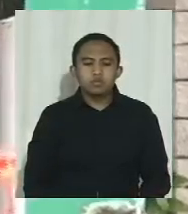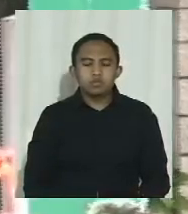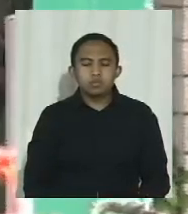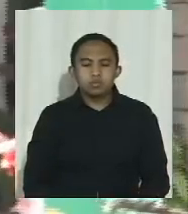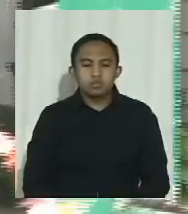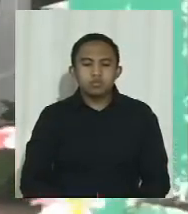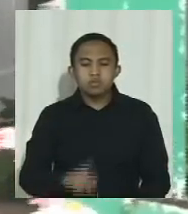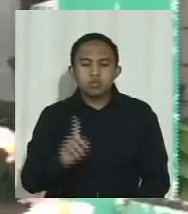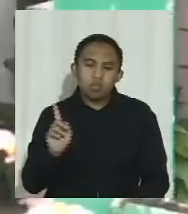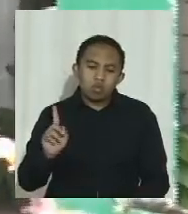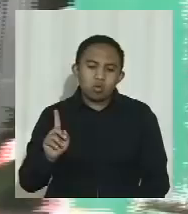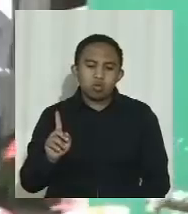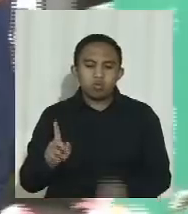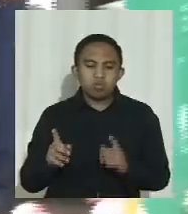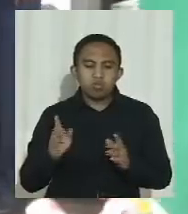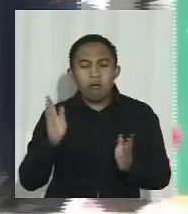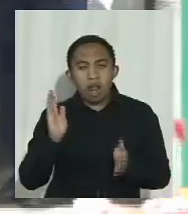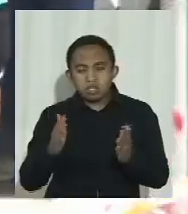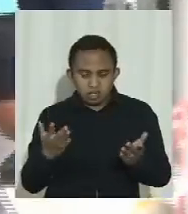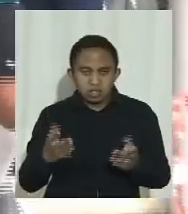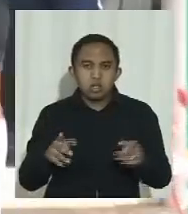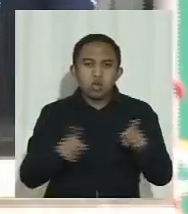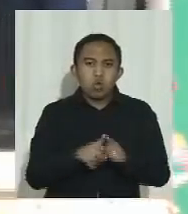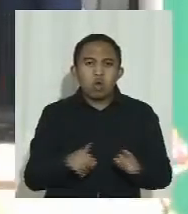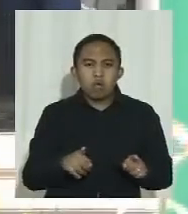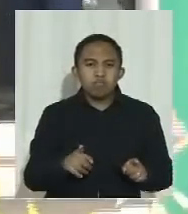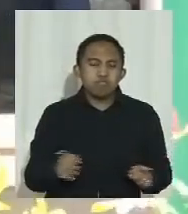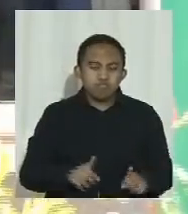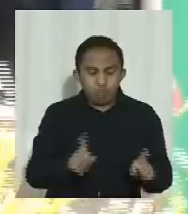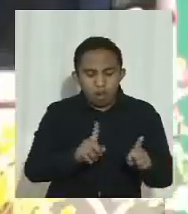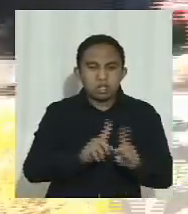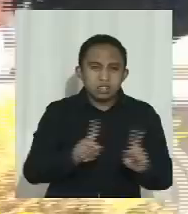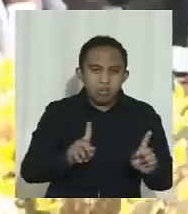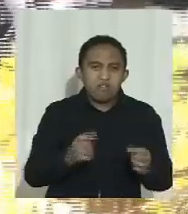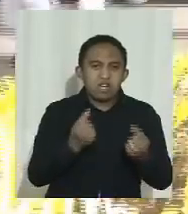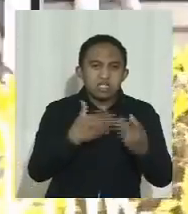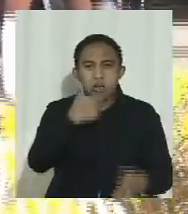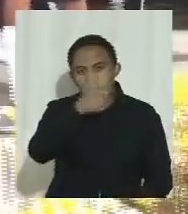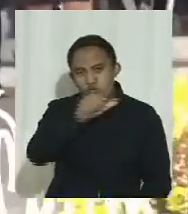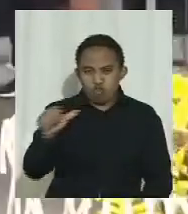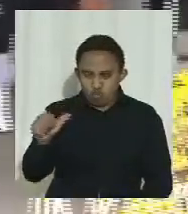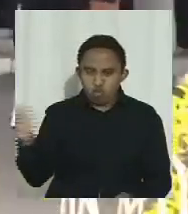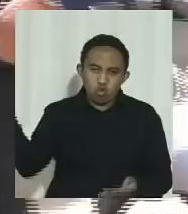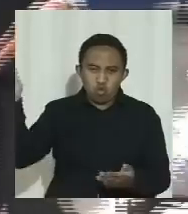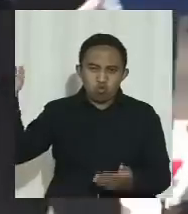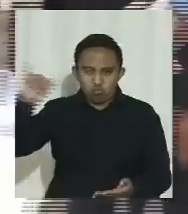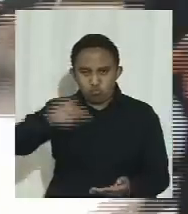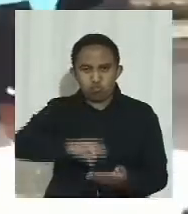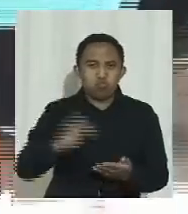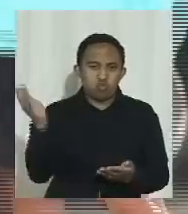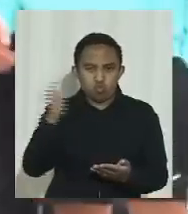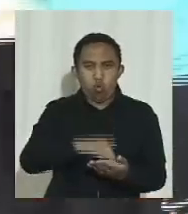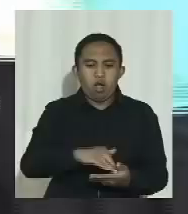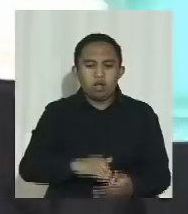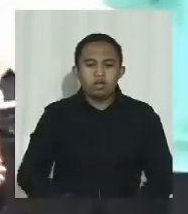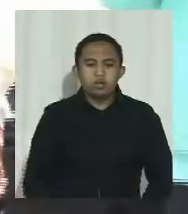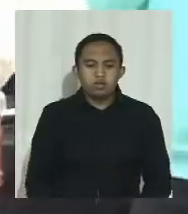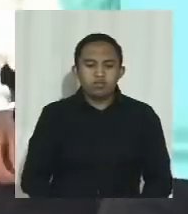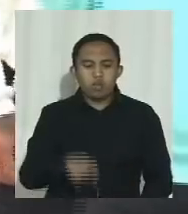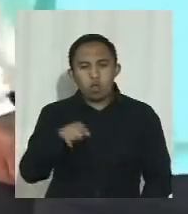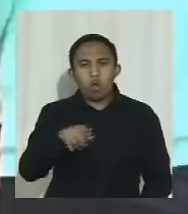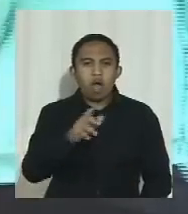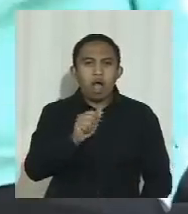Eric Rabesandratana dia mpilalao 14 avy any ivelany no tafaradalana taminy tamin'izao fahatongavana izao. Anisan'izany Yabel